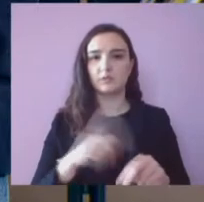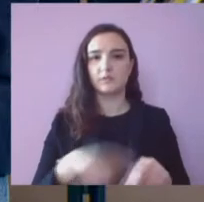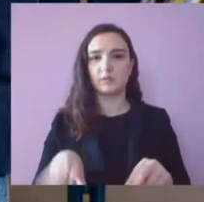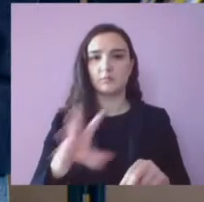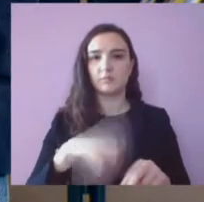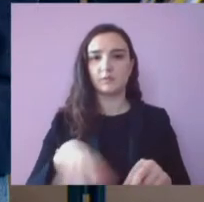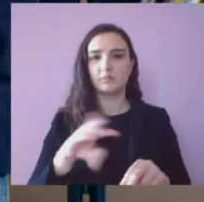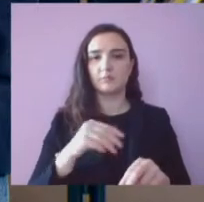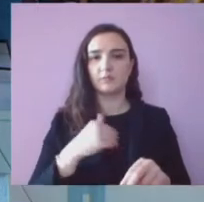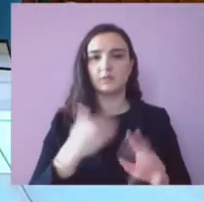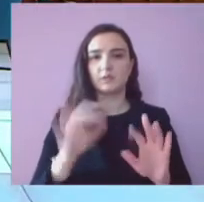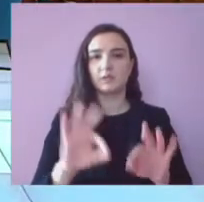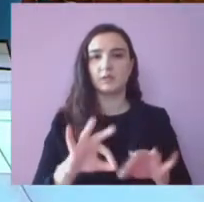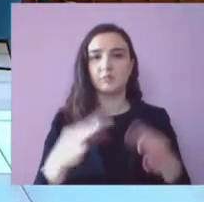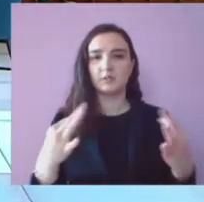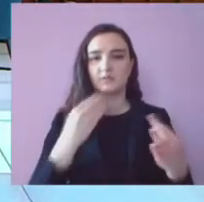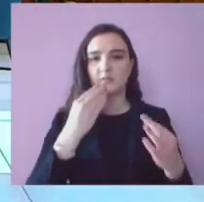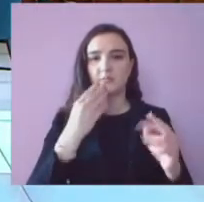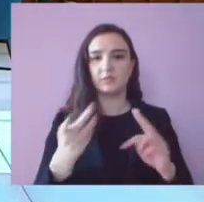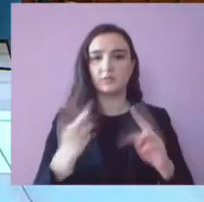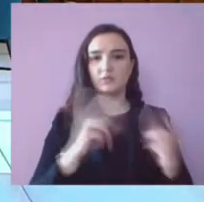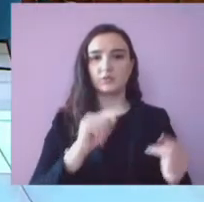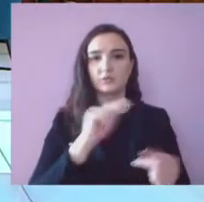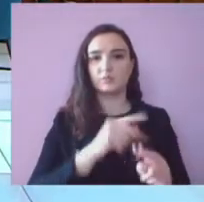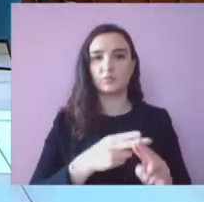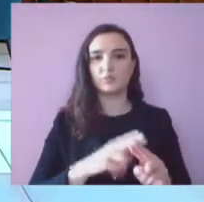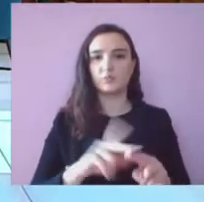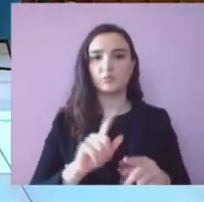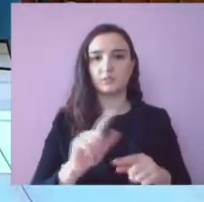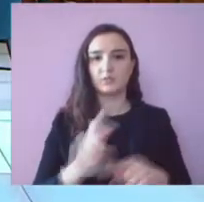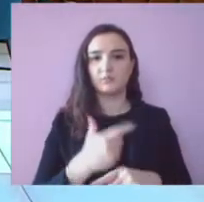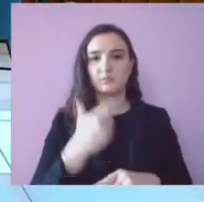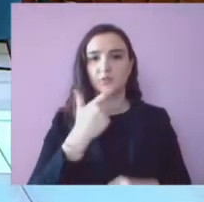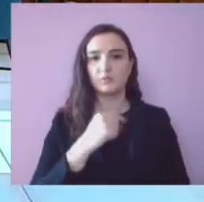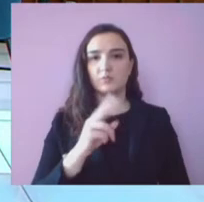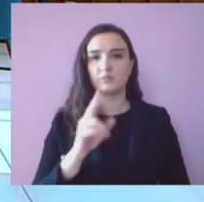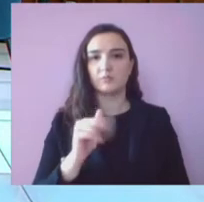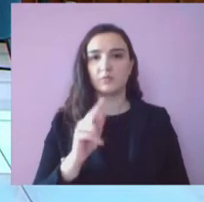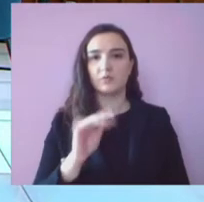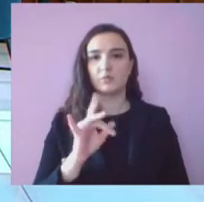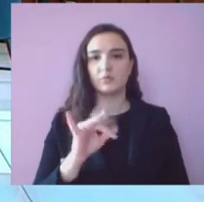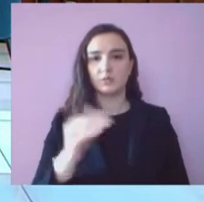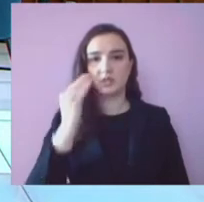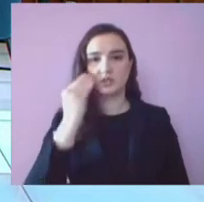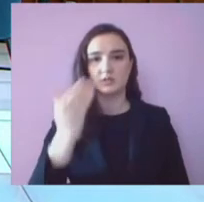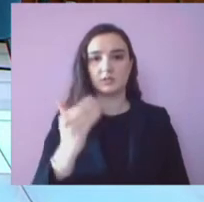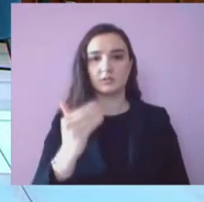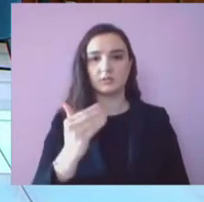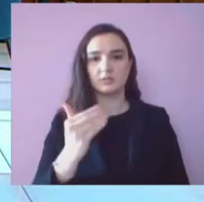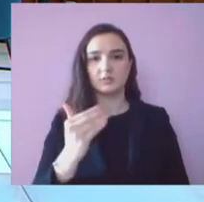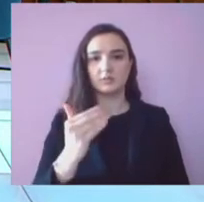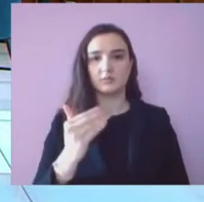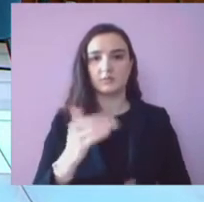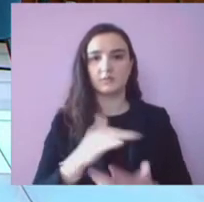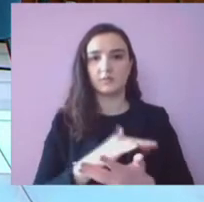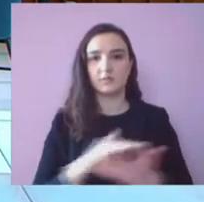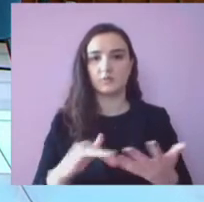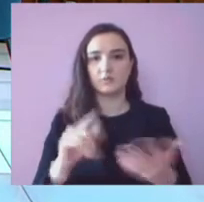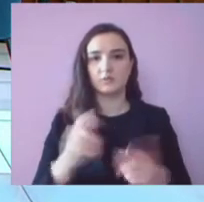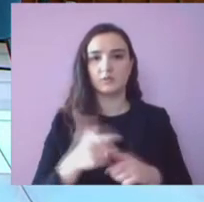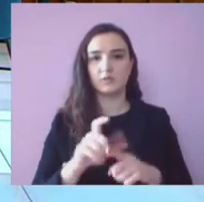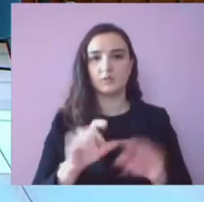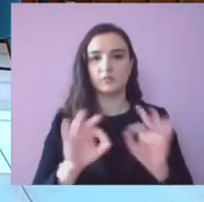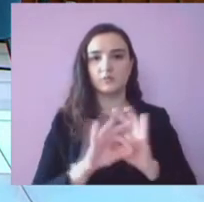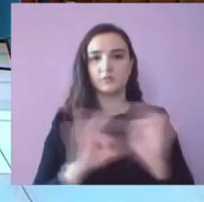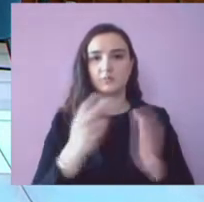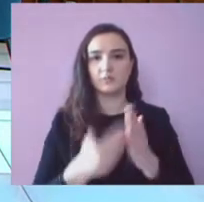ნებართვით კვებიზონაში გადავინაცვლებ, იმიტომ რომ ისევ ბატონი ბაკურის აზრი გავაგრძელო. ბატონმა ბაკურმა მოიყვანა არაჩვეულებრივი